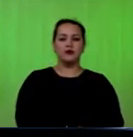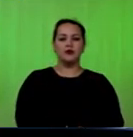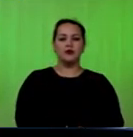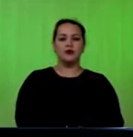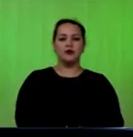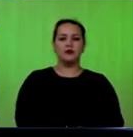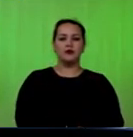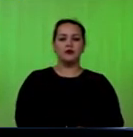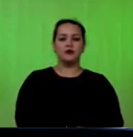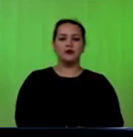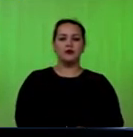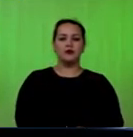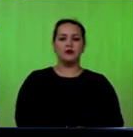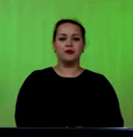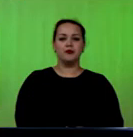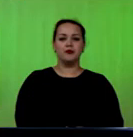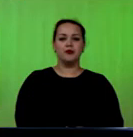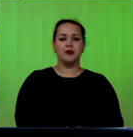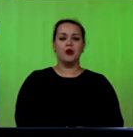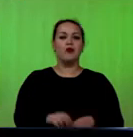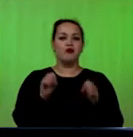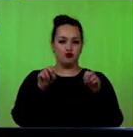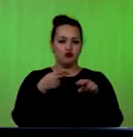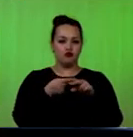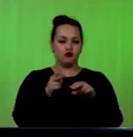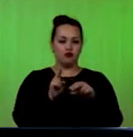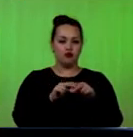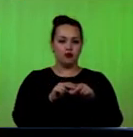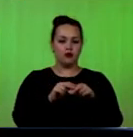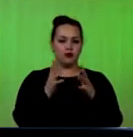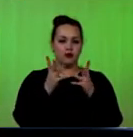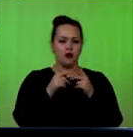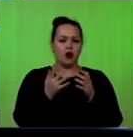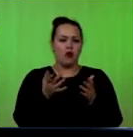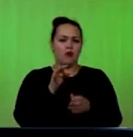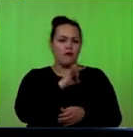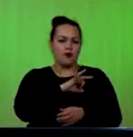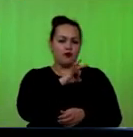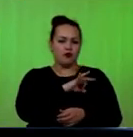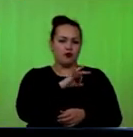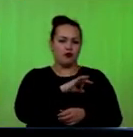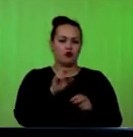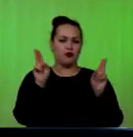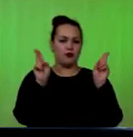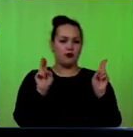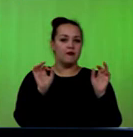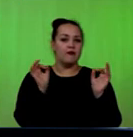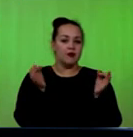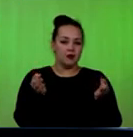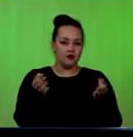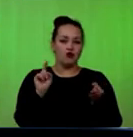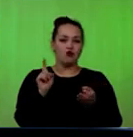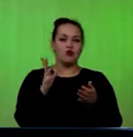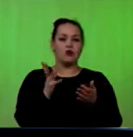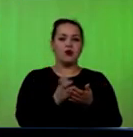вы решили этот пример каким правилам вы воспользовались правильно ребятки чтобы найти